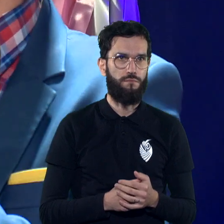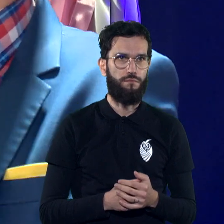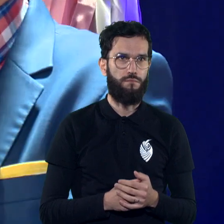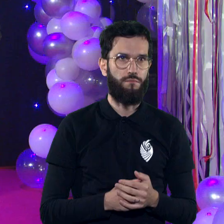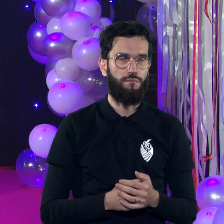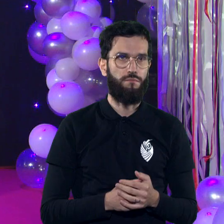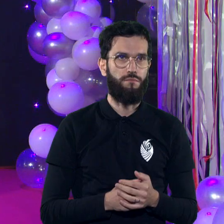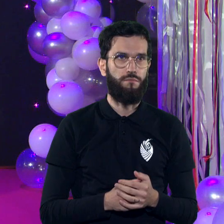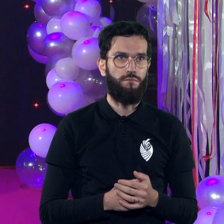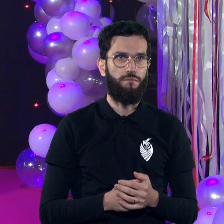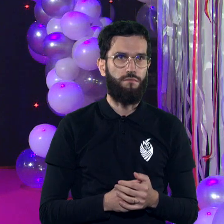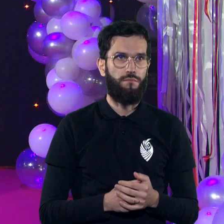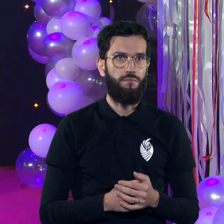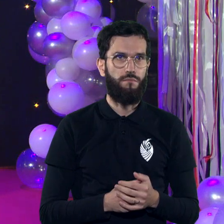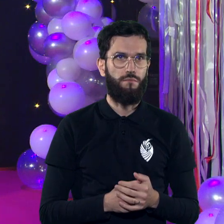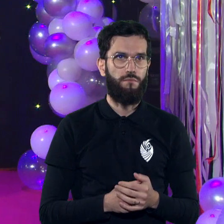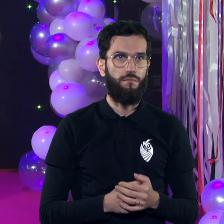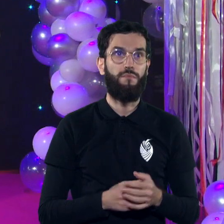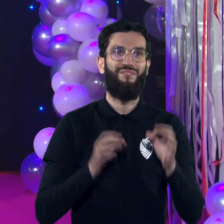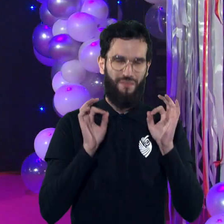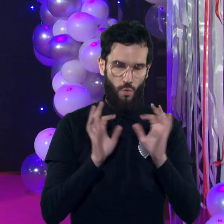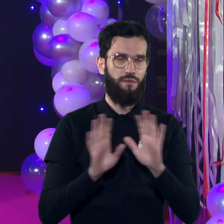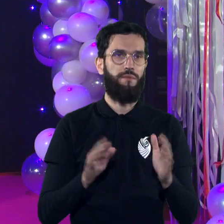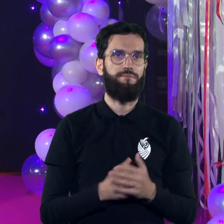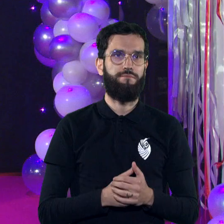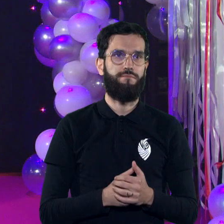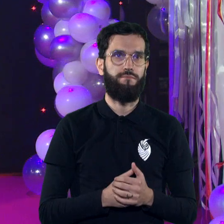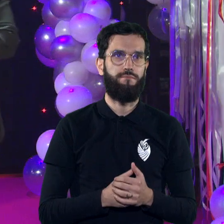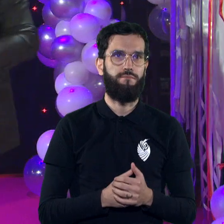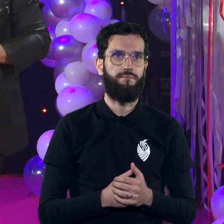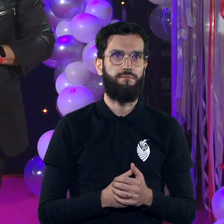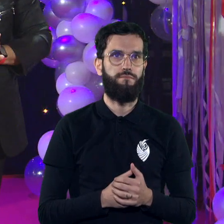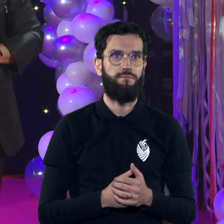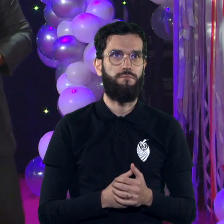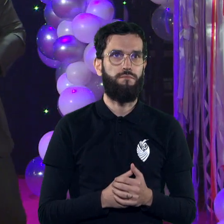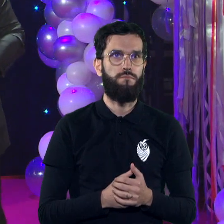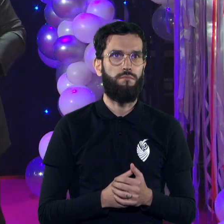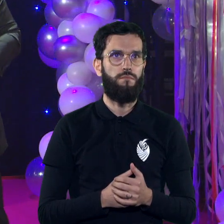vyskúšať. Tak, výborne. No, dobre, takže máme to opäť celé. A